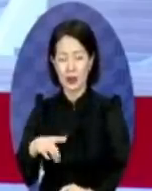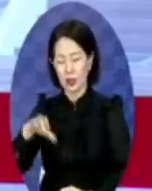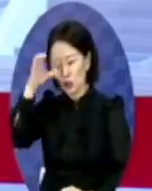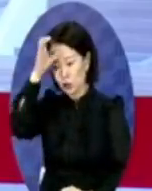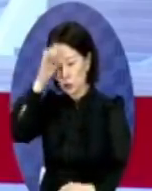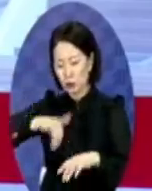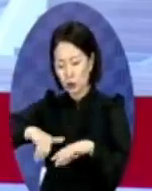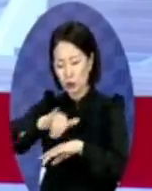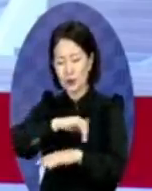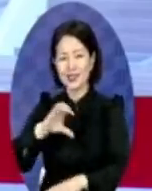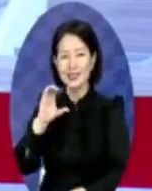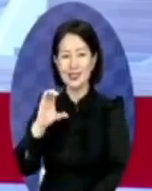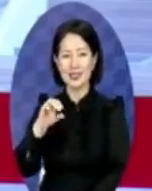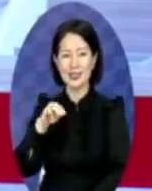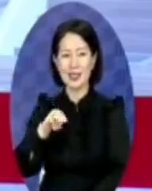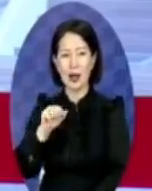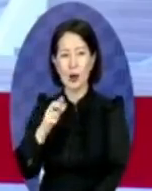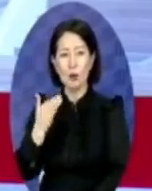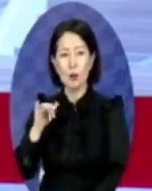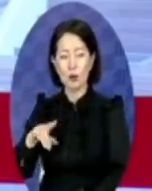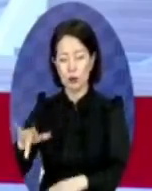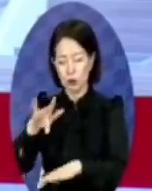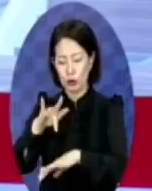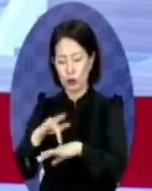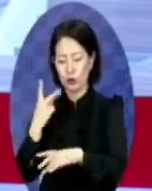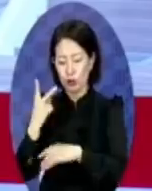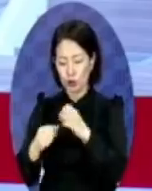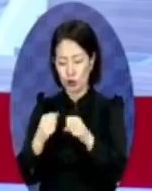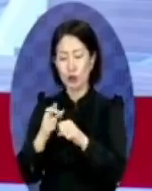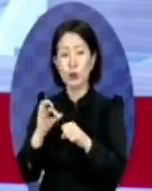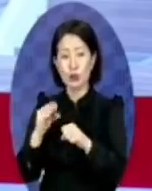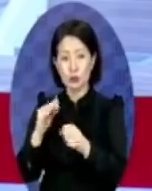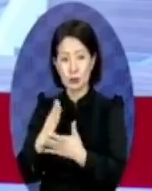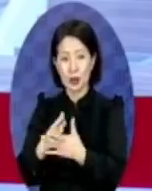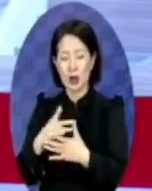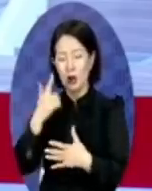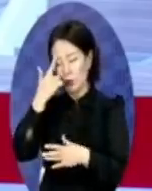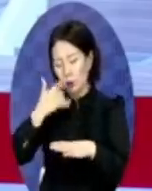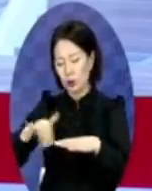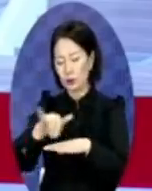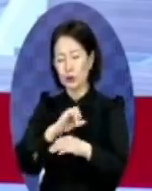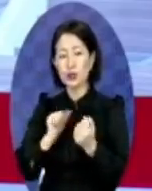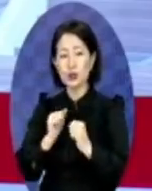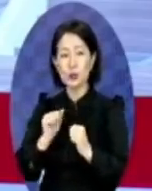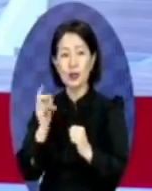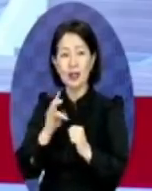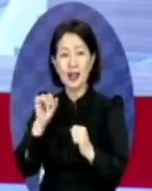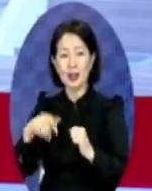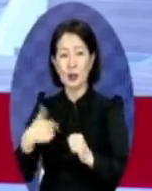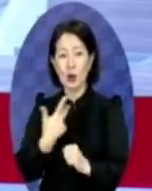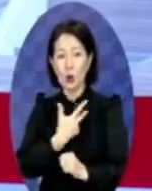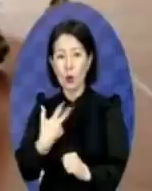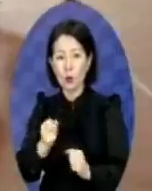улсын Стамбул хотноо 2 дахь жилдээ болсон монголчуудын спорт наадам нийтдээ 300 гаруй баг тамирчин оролцсон байна.